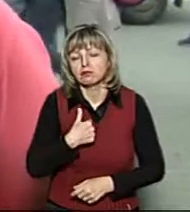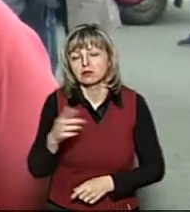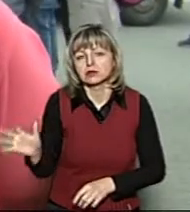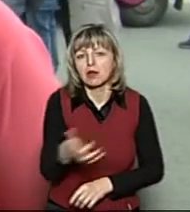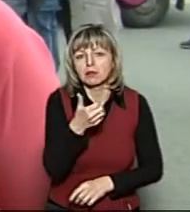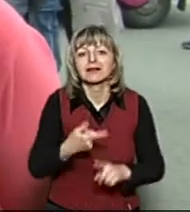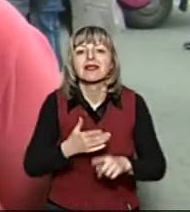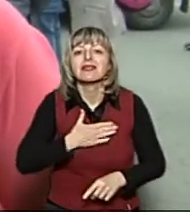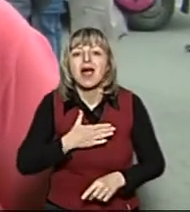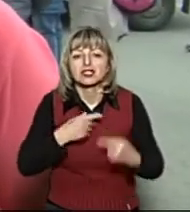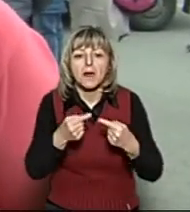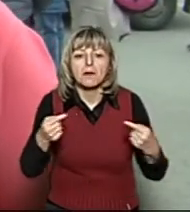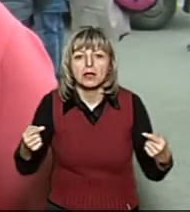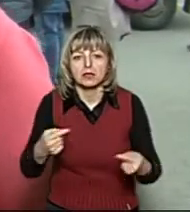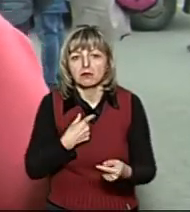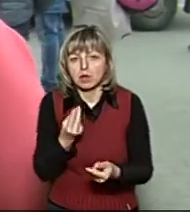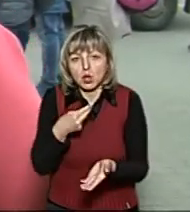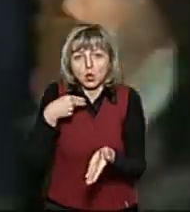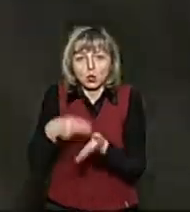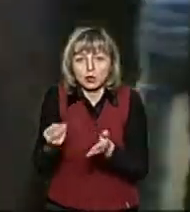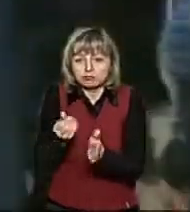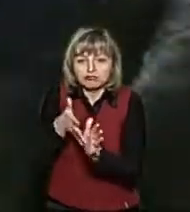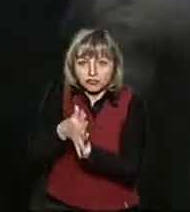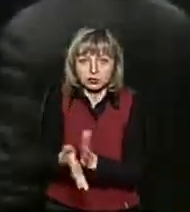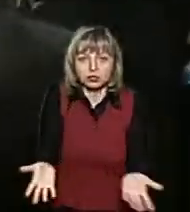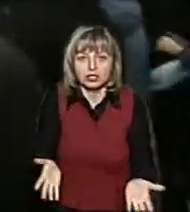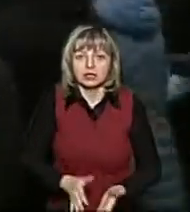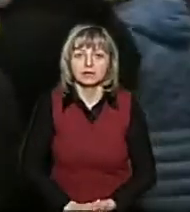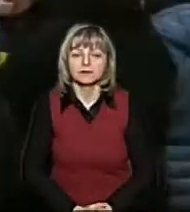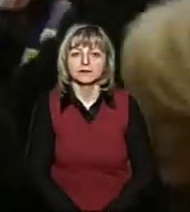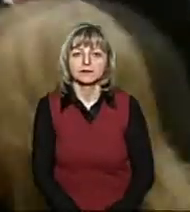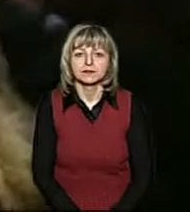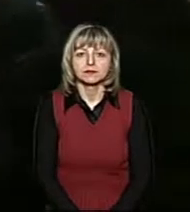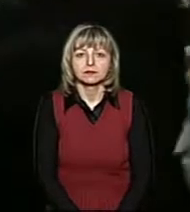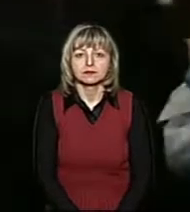Це наше майно. Ми в нього вложили гроші.